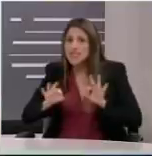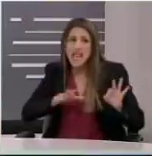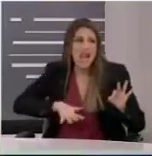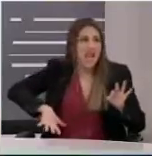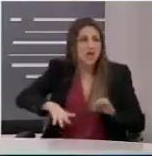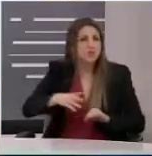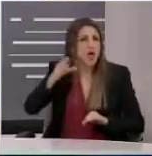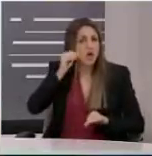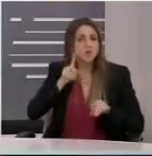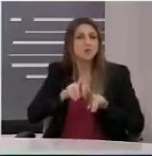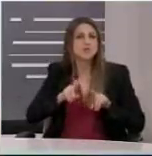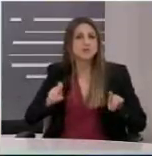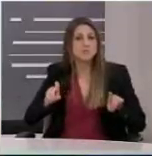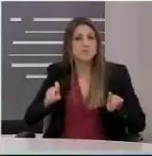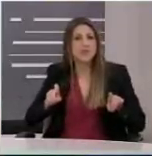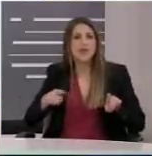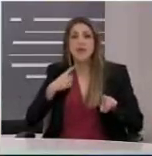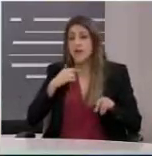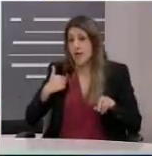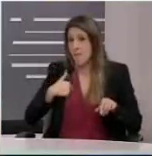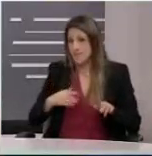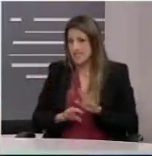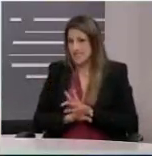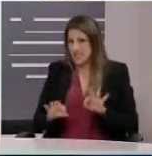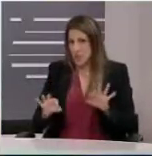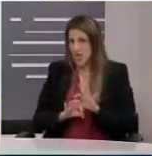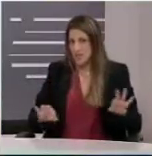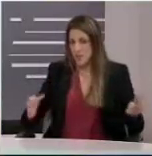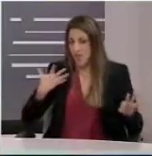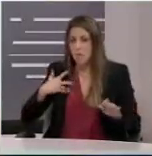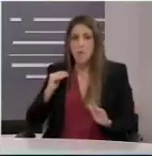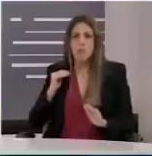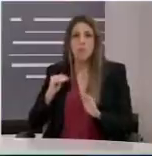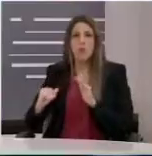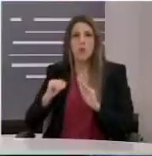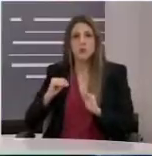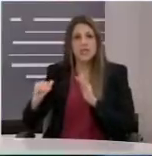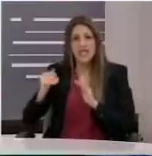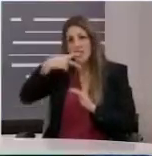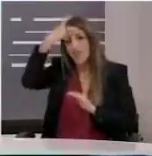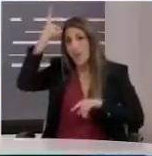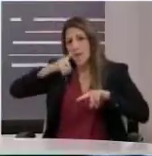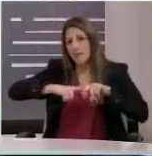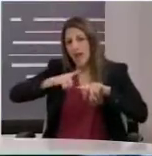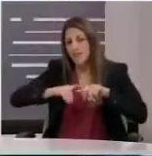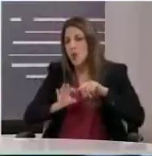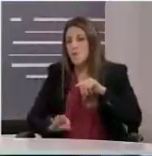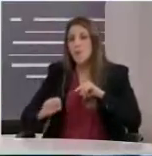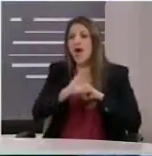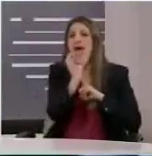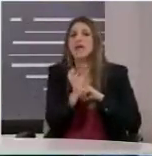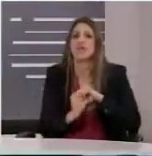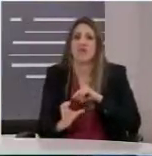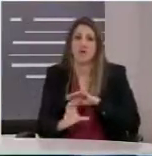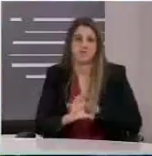λαό. Είναι αδιαπραγμάτευτα τα κυριαρχικά μας δικαιώματα στο Αιγαίο, είναι αδιαπραγμάτευτη